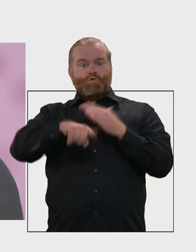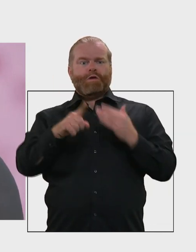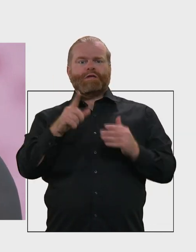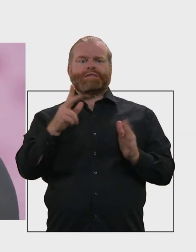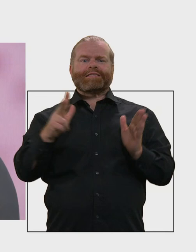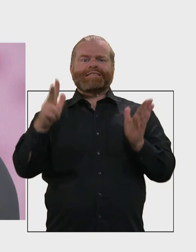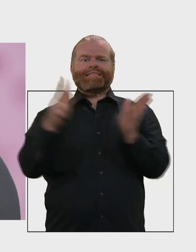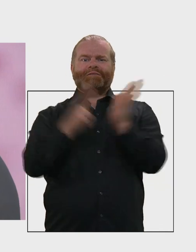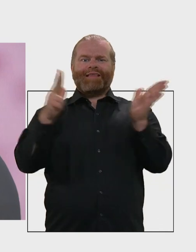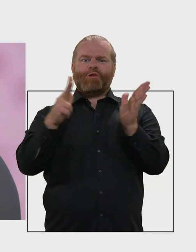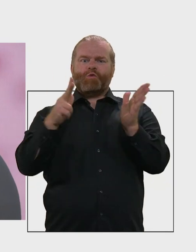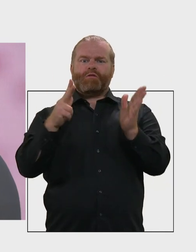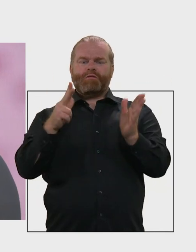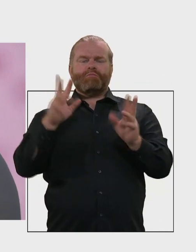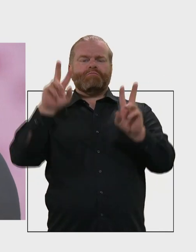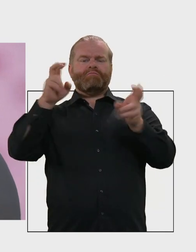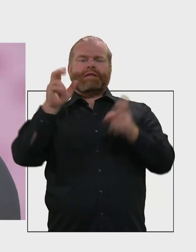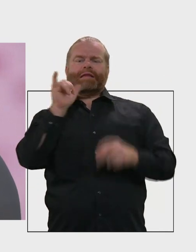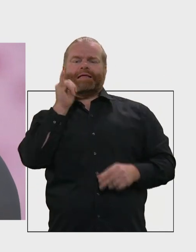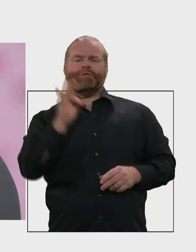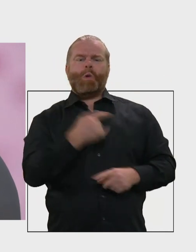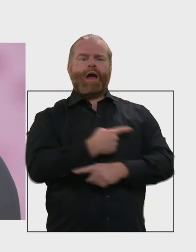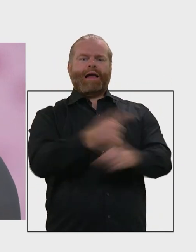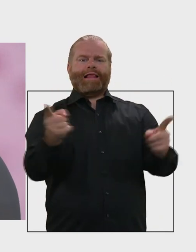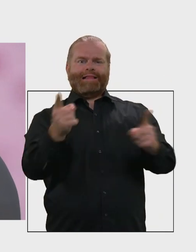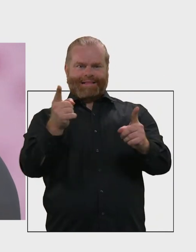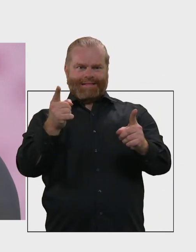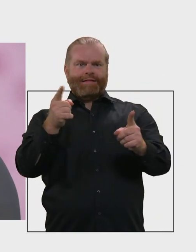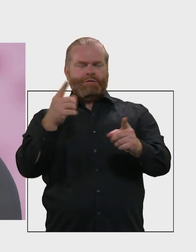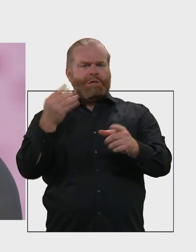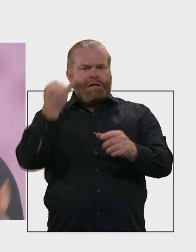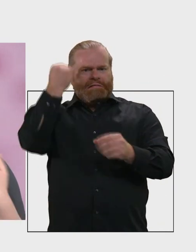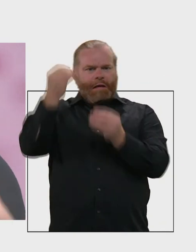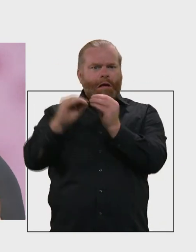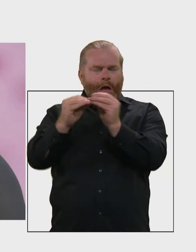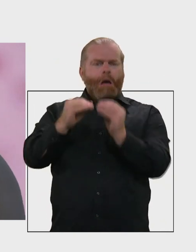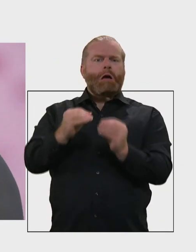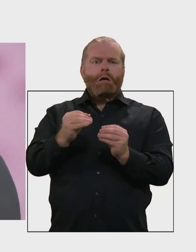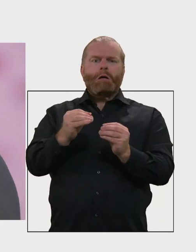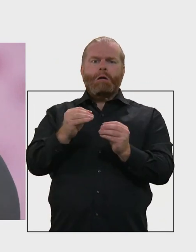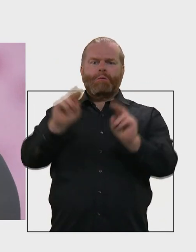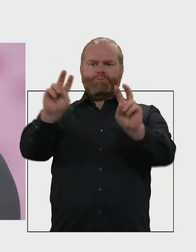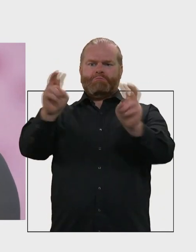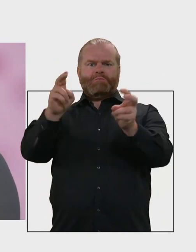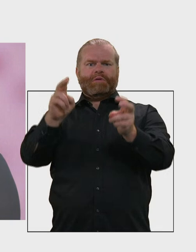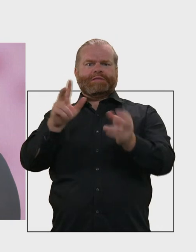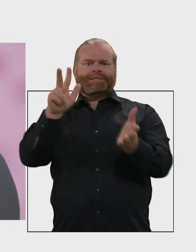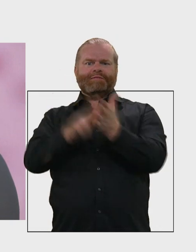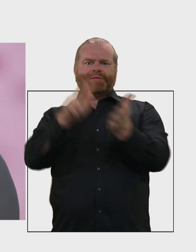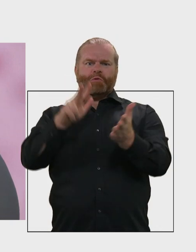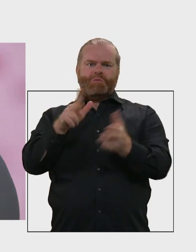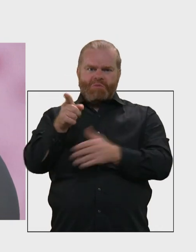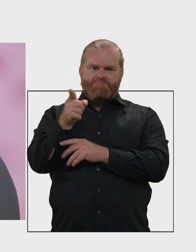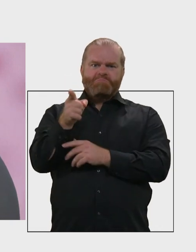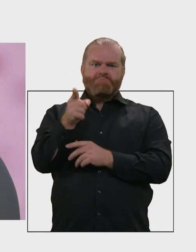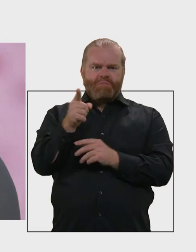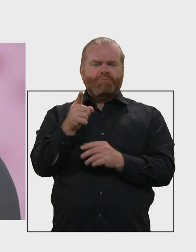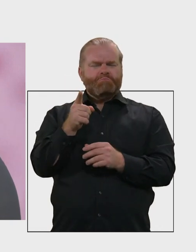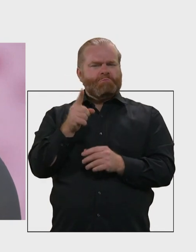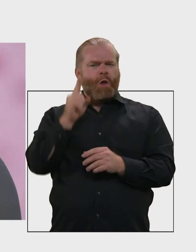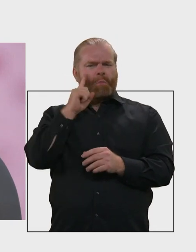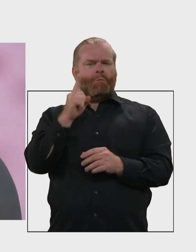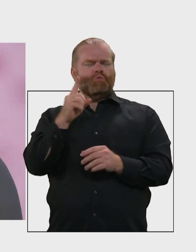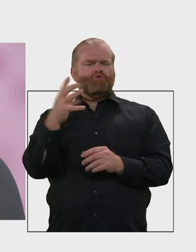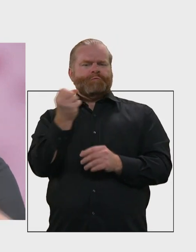ich hoffe, dass es uns gelingt, das gut zu vermitteln, was wir alles anbieten, sodass Leute sich gut vorbereiten können, wenn sie hier ins Haus kommen, um